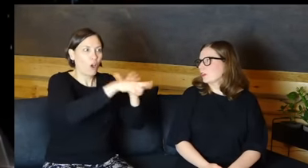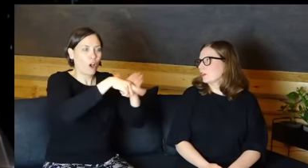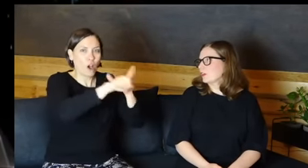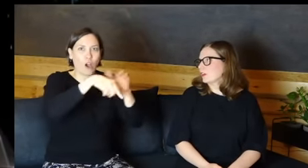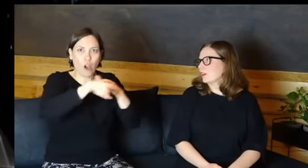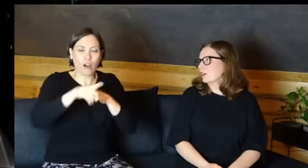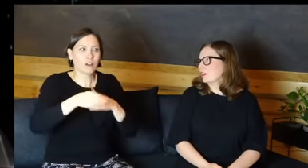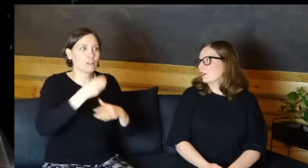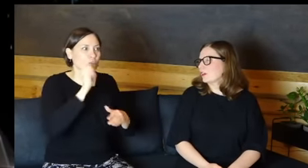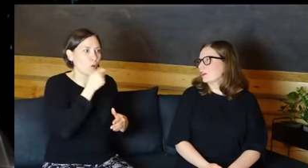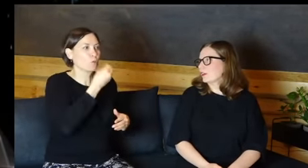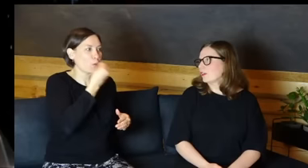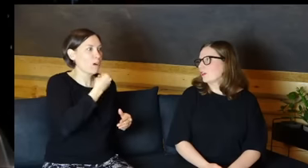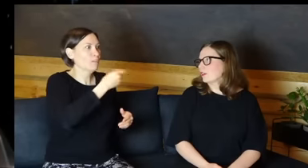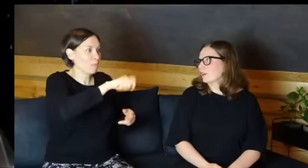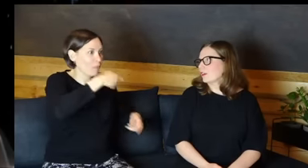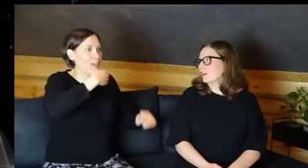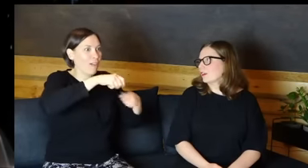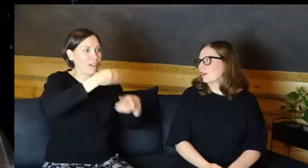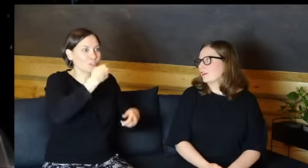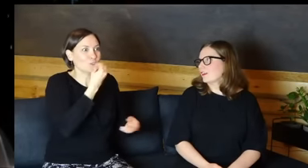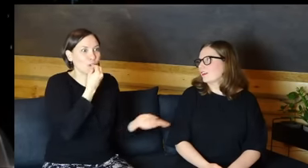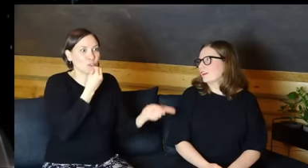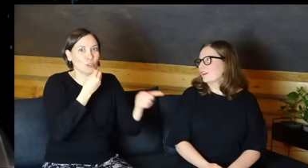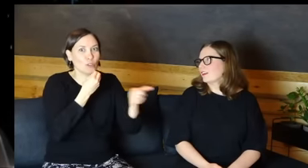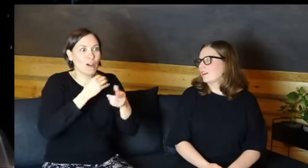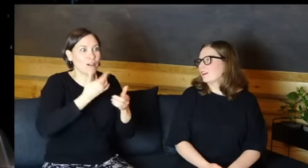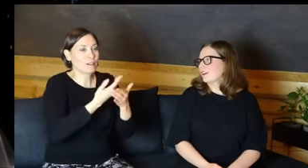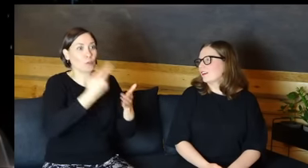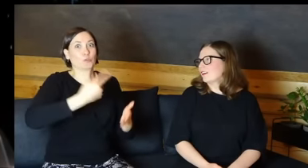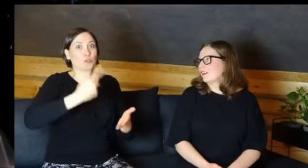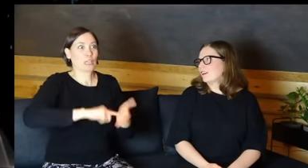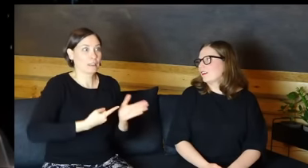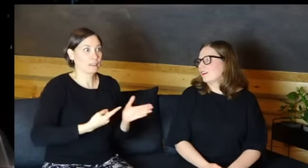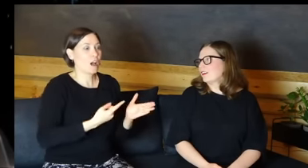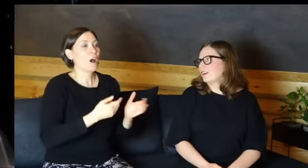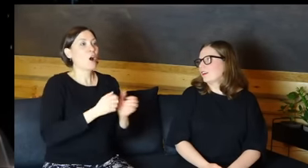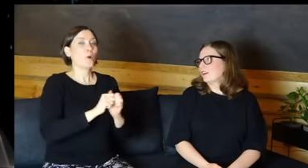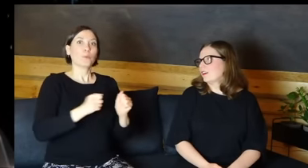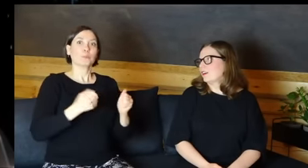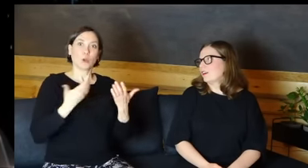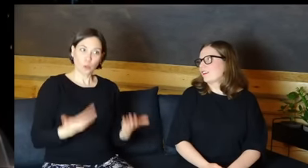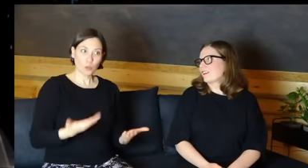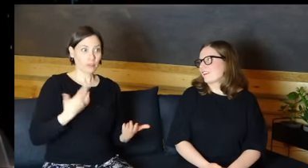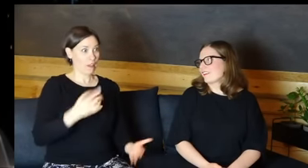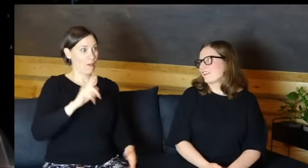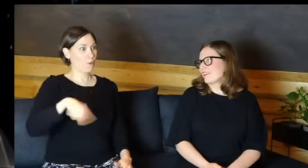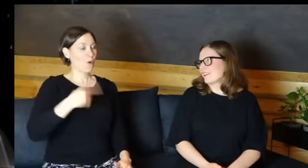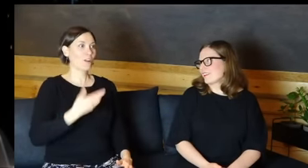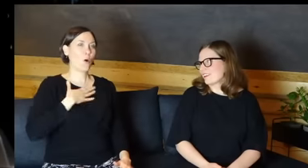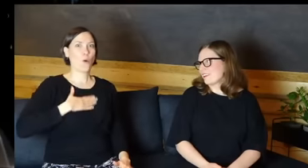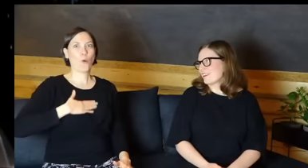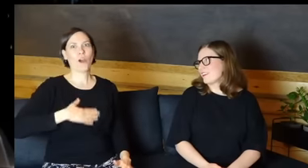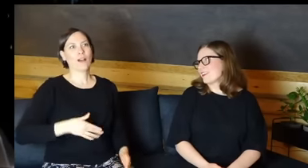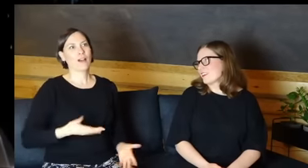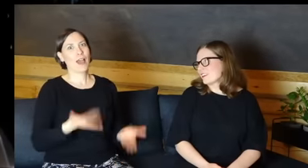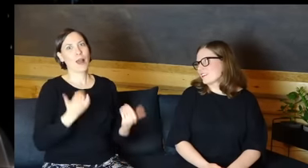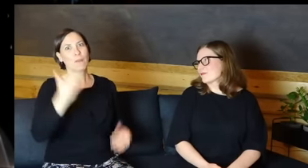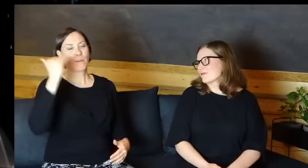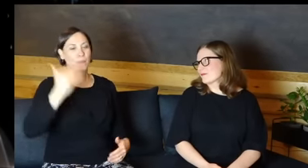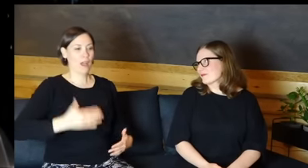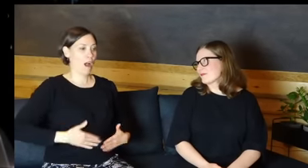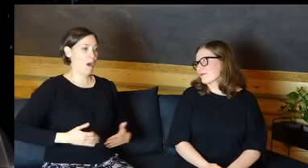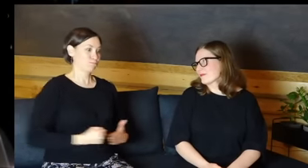massakausi kyllä takana tässä, mutta se on jollakin tavalla vähän kevyempi varmaan tämä joulualus nyt sitten tällä